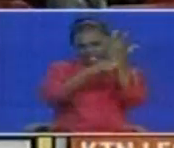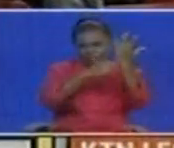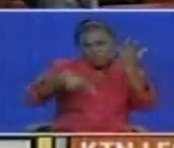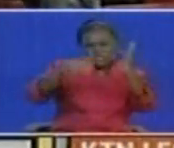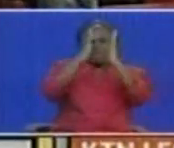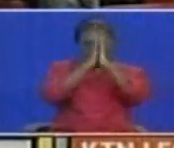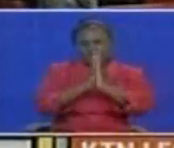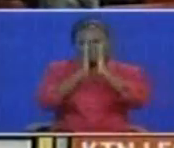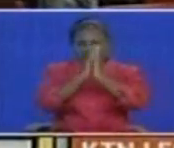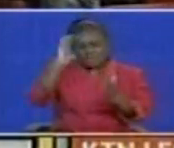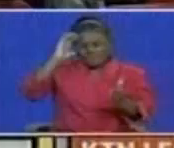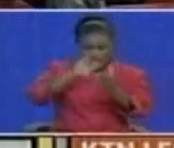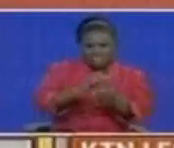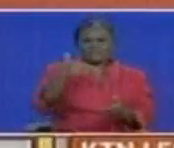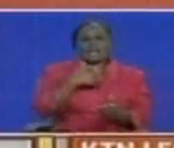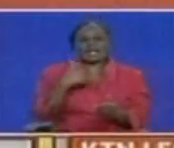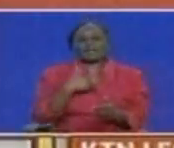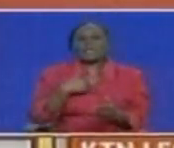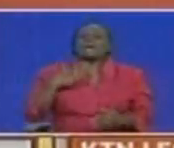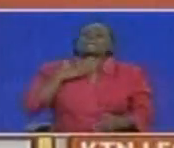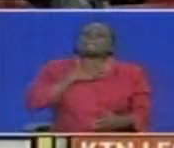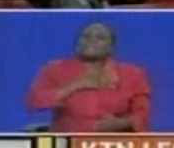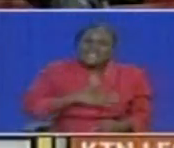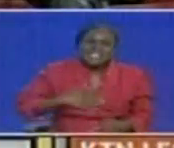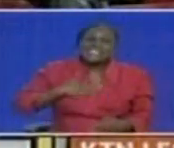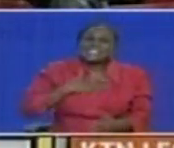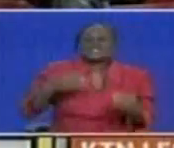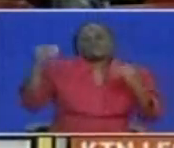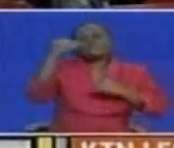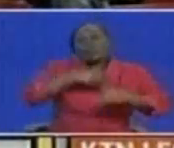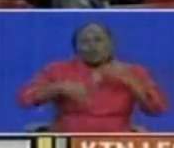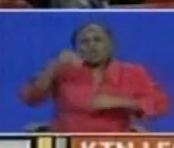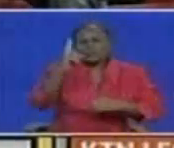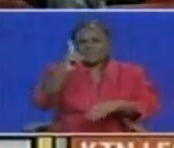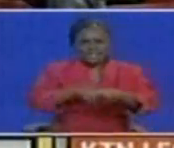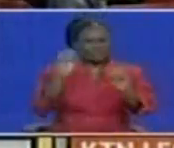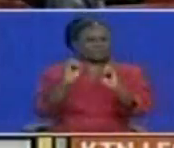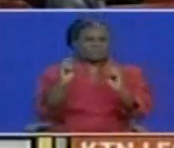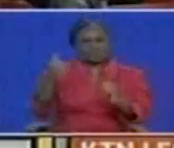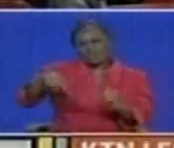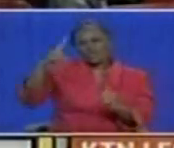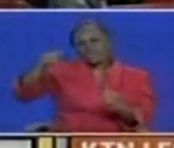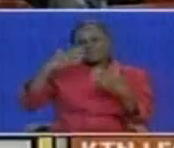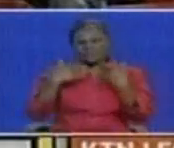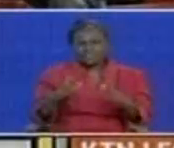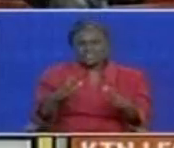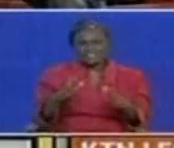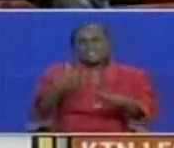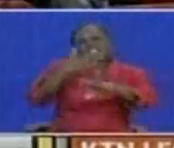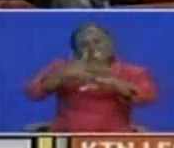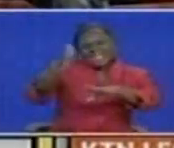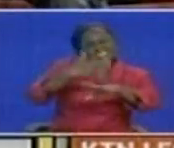kuamini. Hatutapiga kura peke yake. Tafadhali. Leo ni Zanzibar. Tupige kura mara moja. Tushashinda, eh? Tushashinda. Kwa hivyo tuma tu zile za